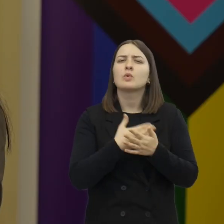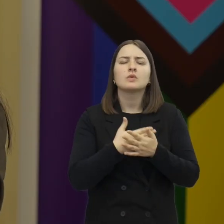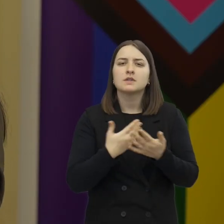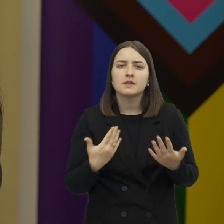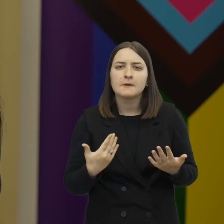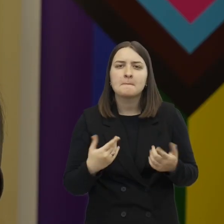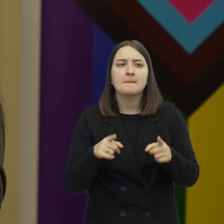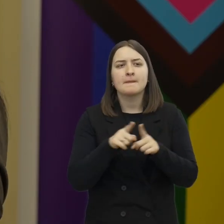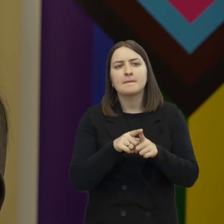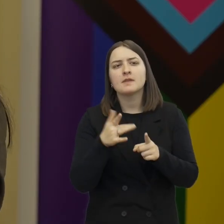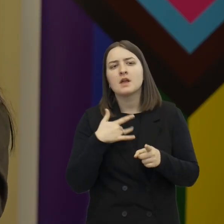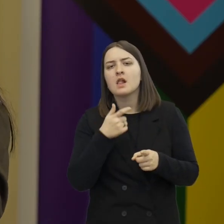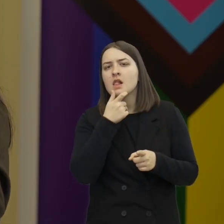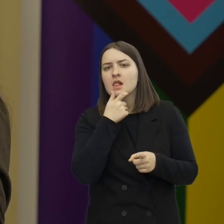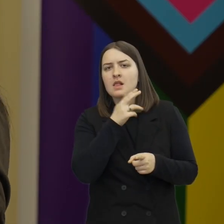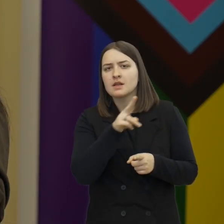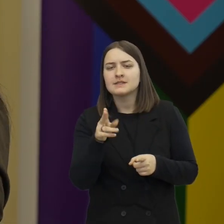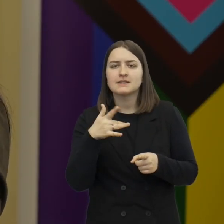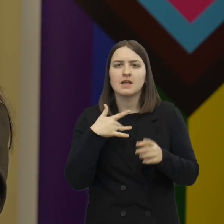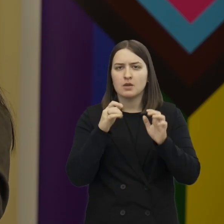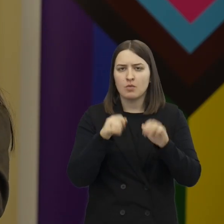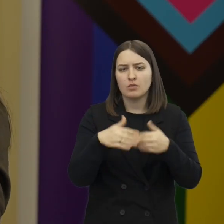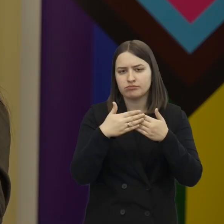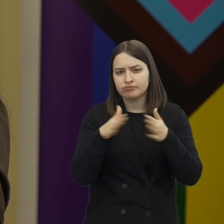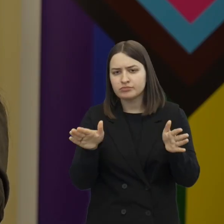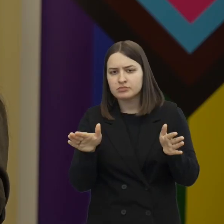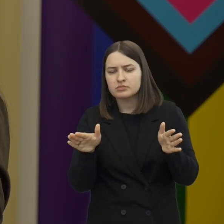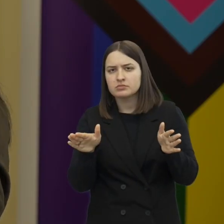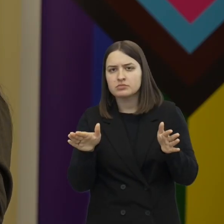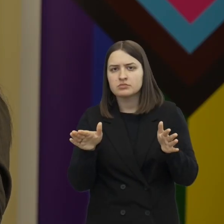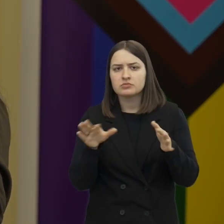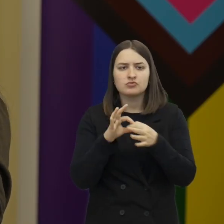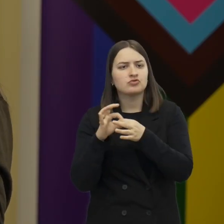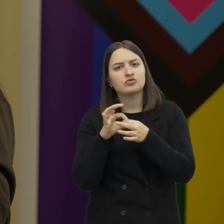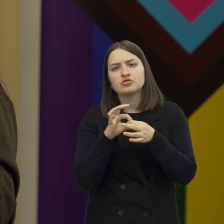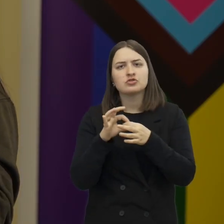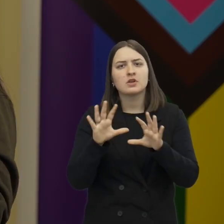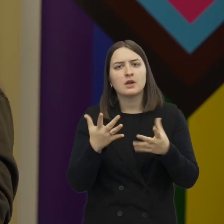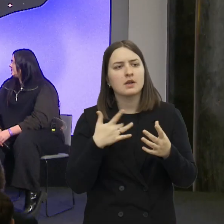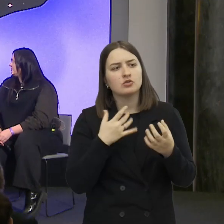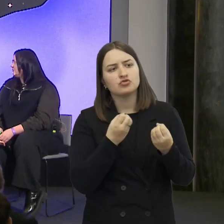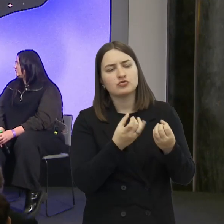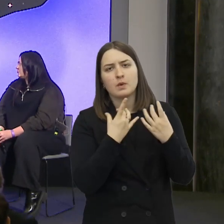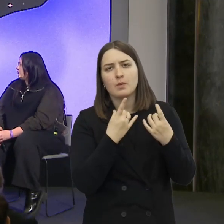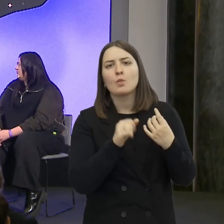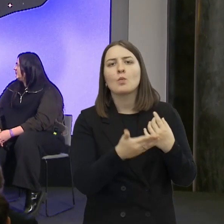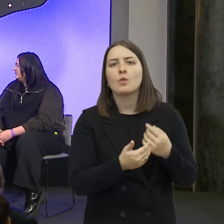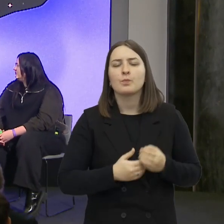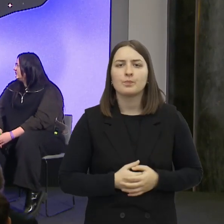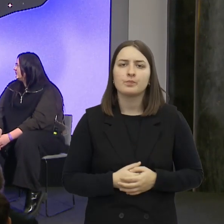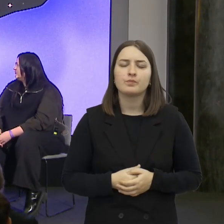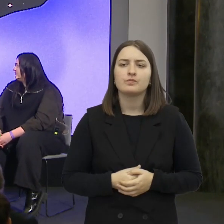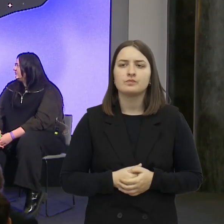galbūt mūsų žiūrovų galbūt reiktų atskleisti tam tikras sąsajas tarp šių dalykų.